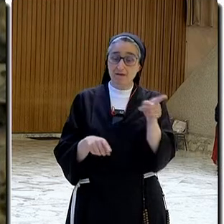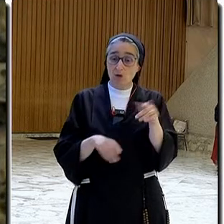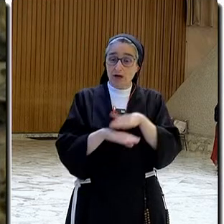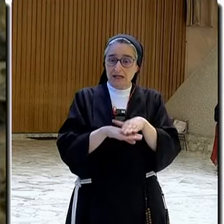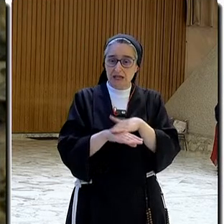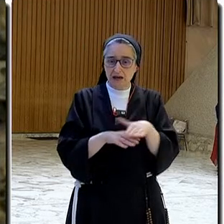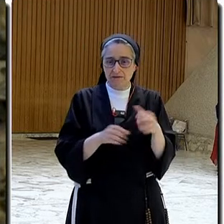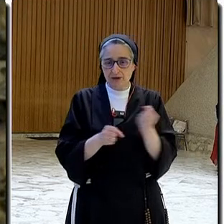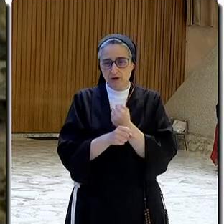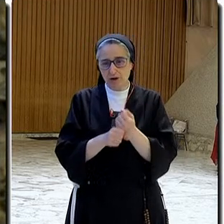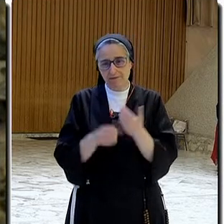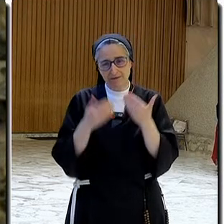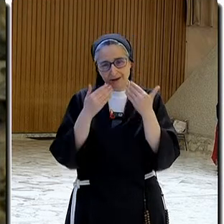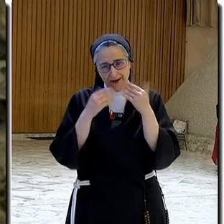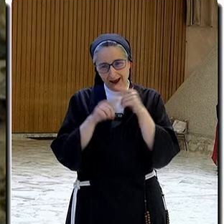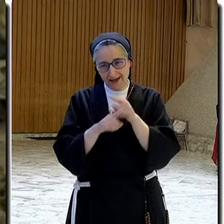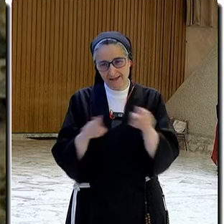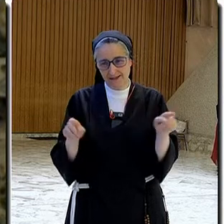facendo.